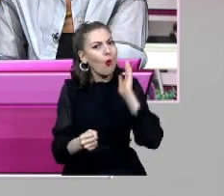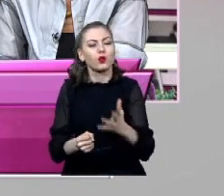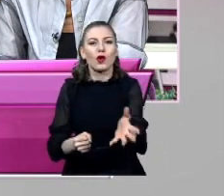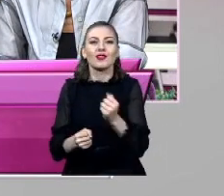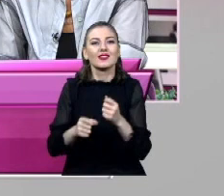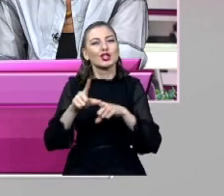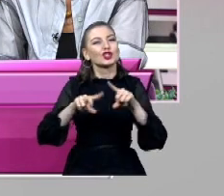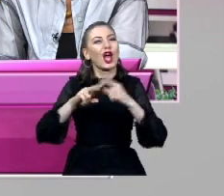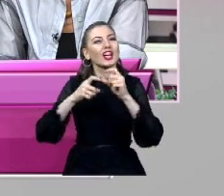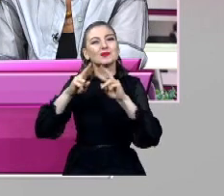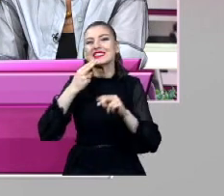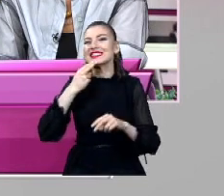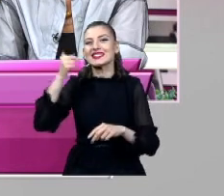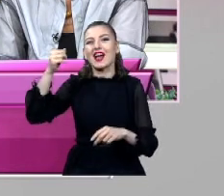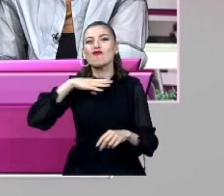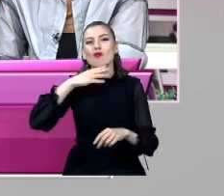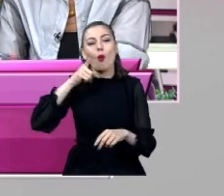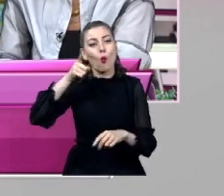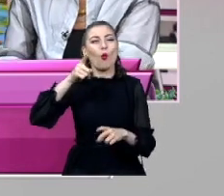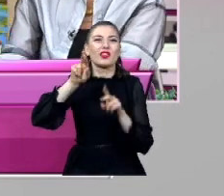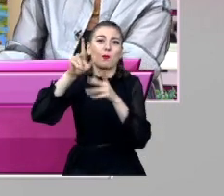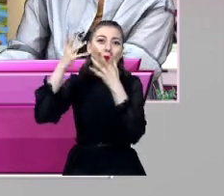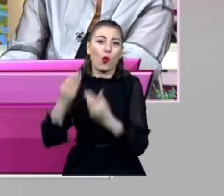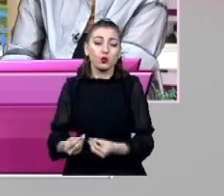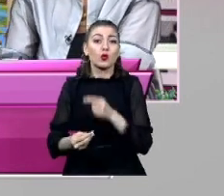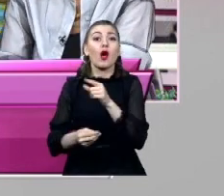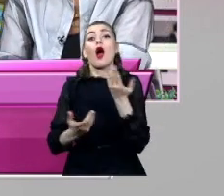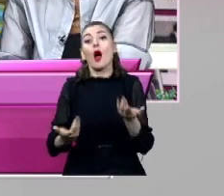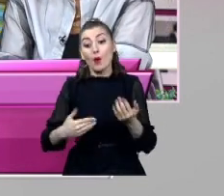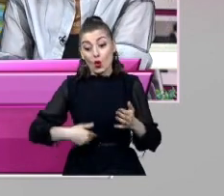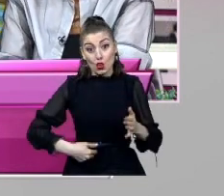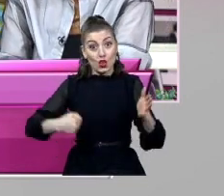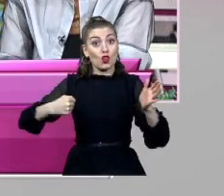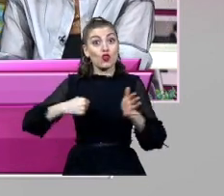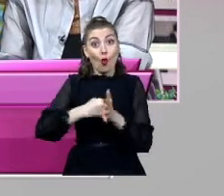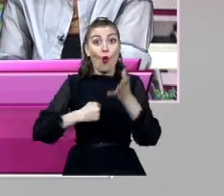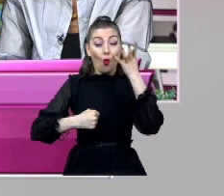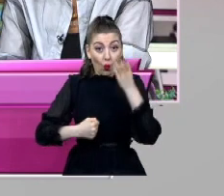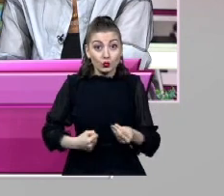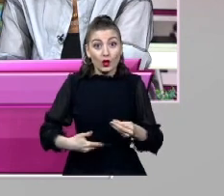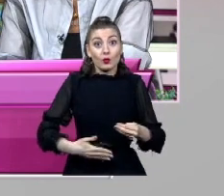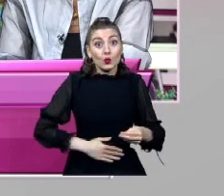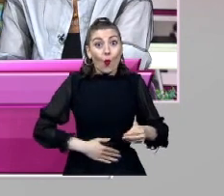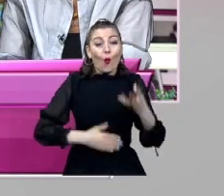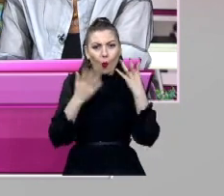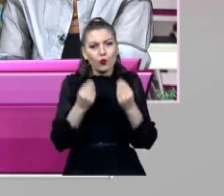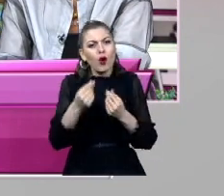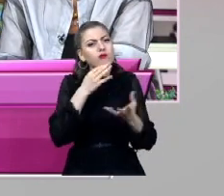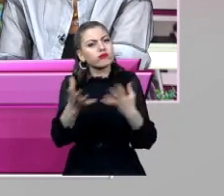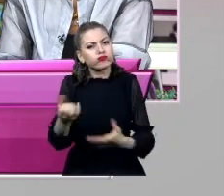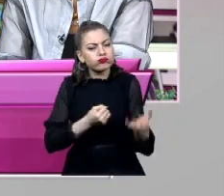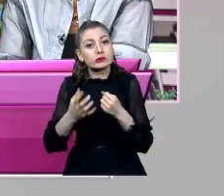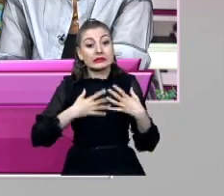oluyoruz aslında hani sepete onu da atayım onu da atayım ama tok karnına gittiğimizde ve o alışveriş listesini yapıp gittiğimizde hem